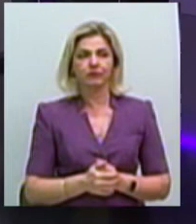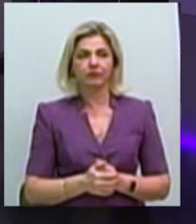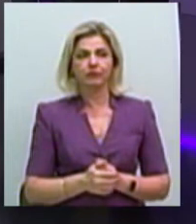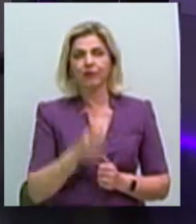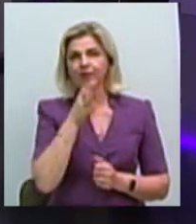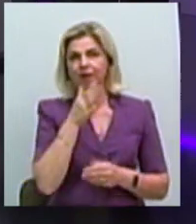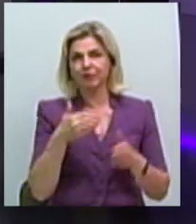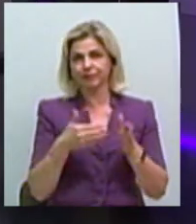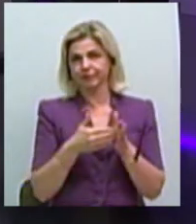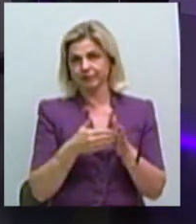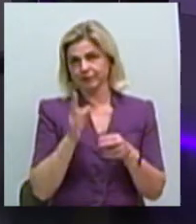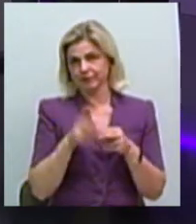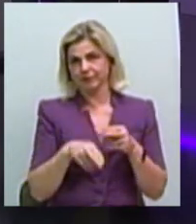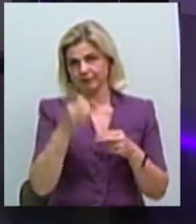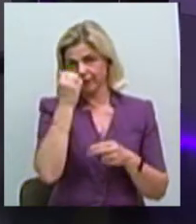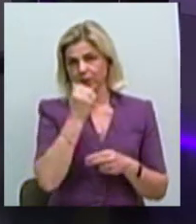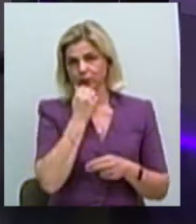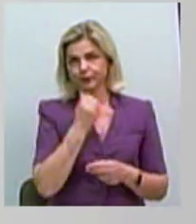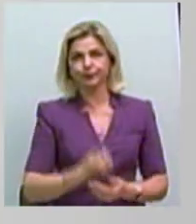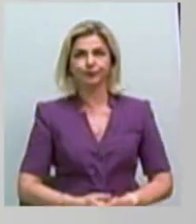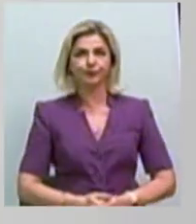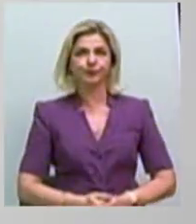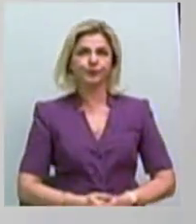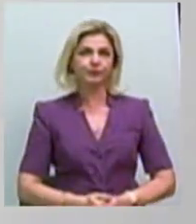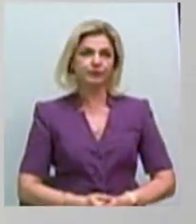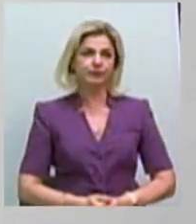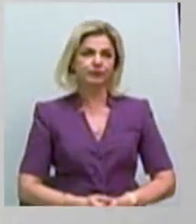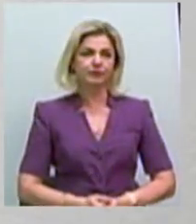вийшов. Дякую. Дякую.